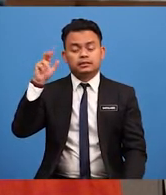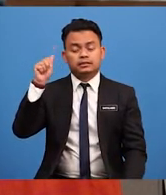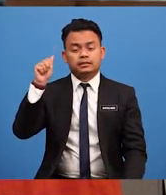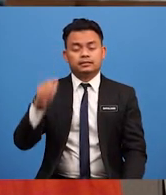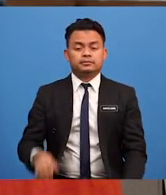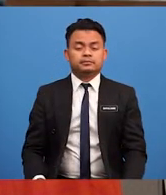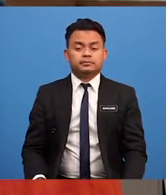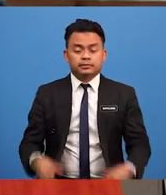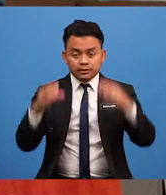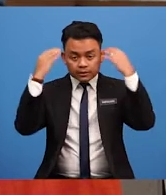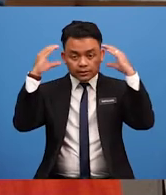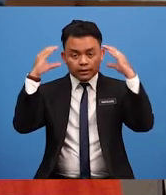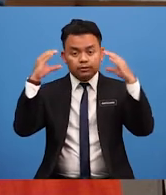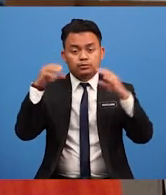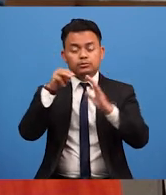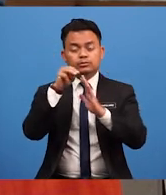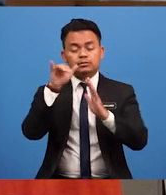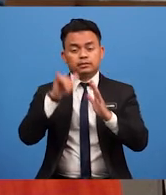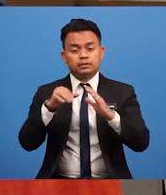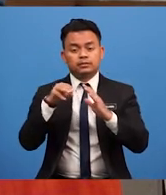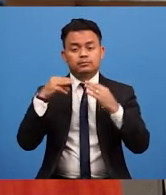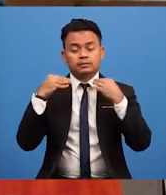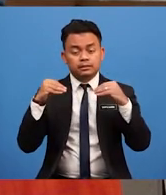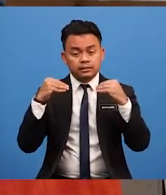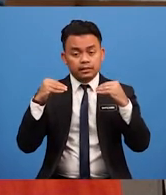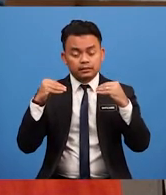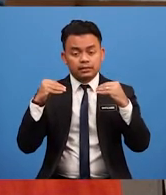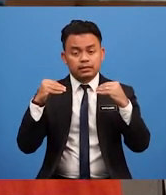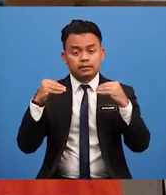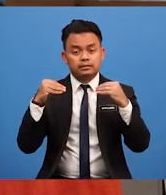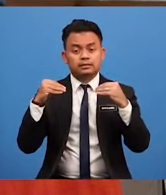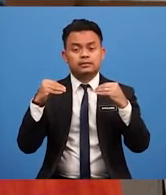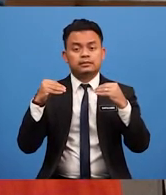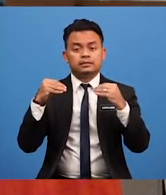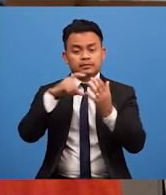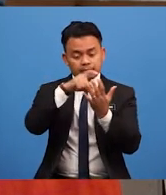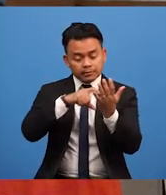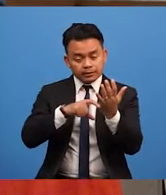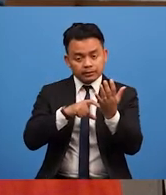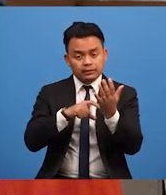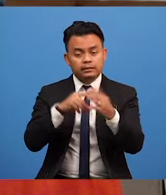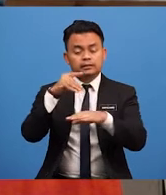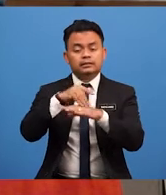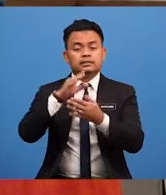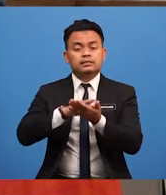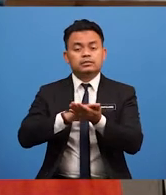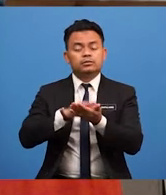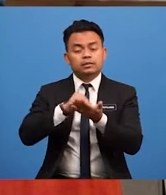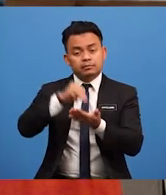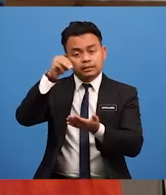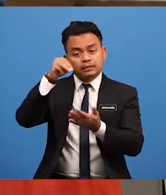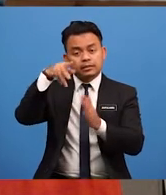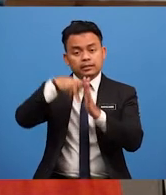bagi khusus operasi pengeluaran batik di Sekolah Menengah Pendidikan Khas